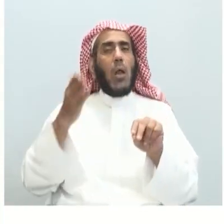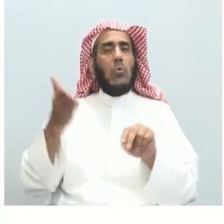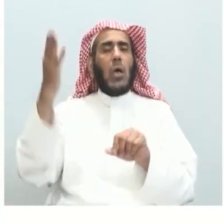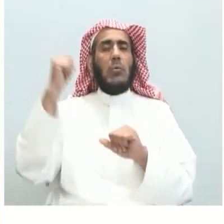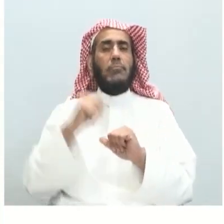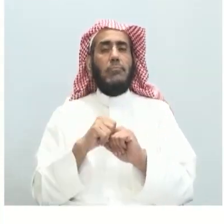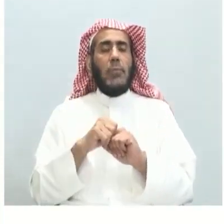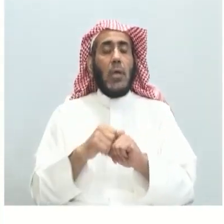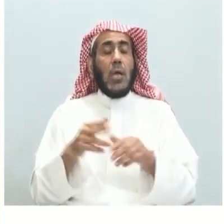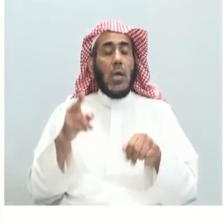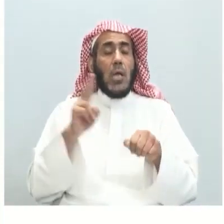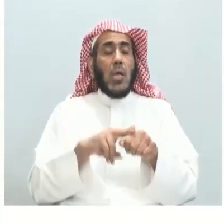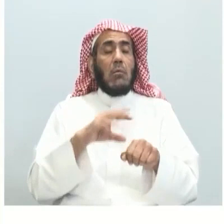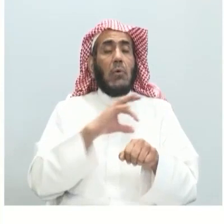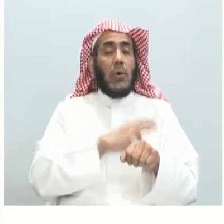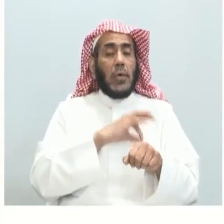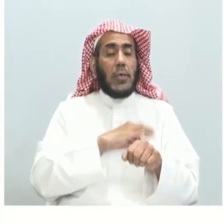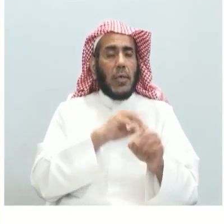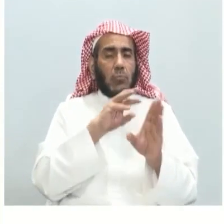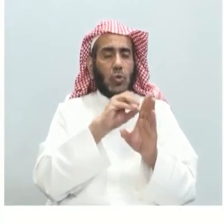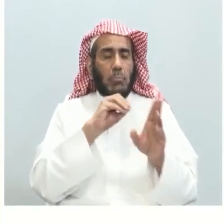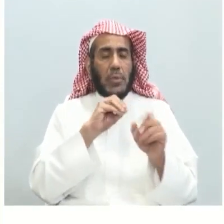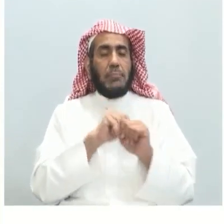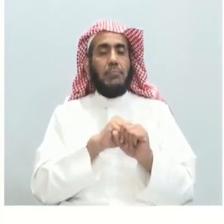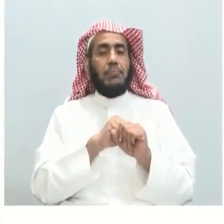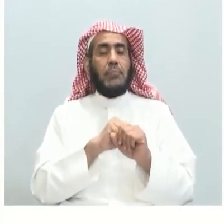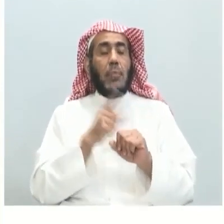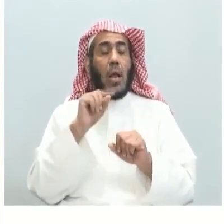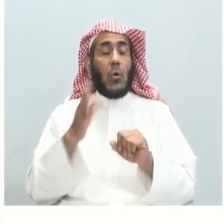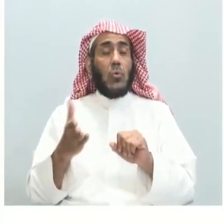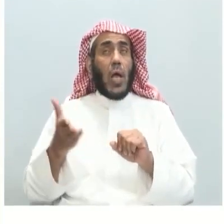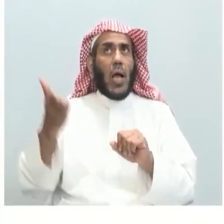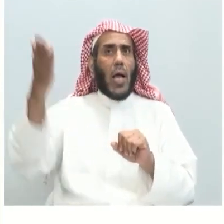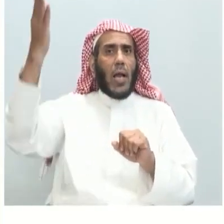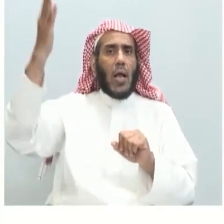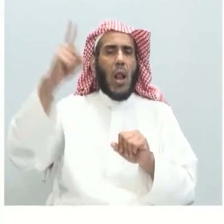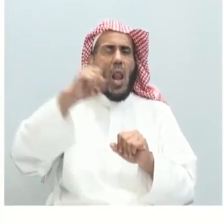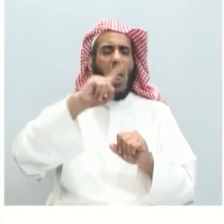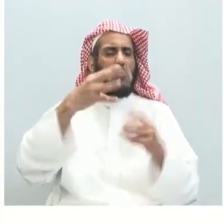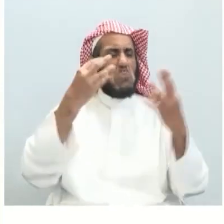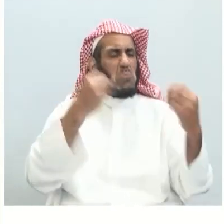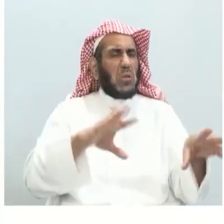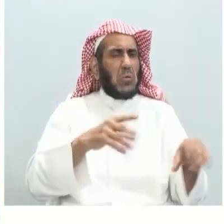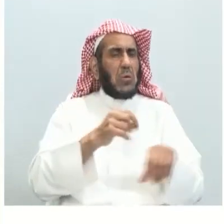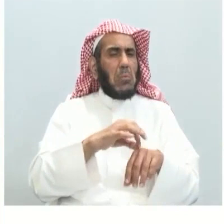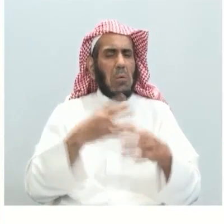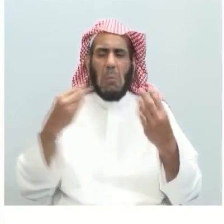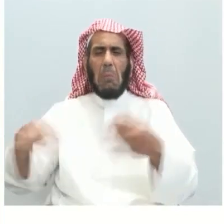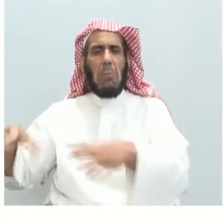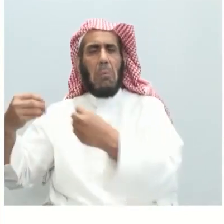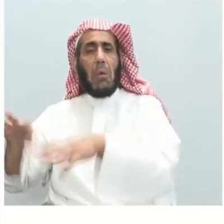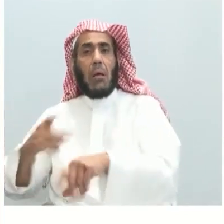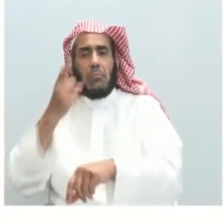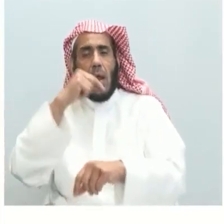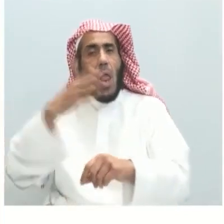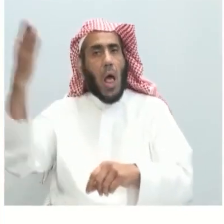وتعالى ايضا من الفوائد المستنبطه الله تعالى لم يترك عباده هملا بل